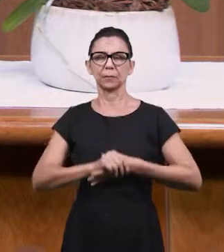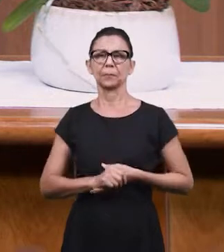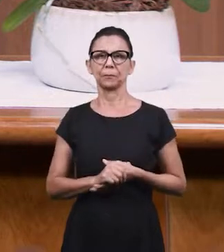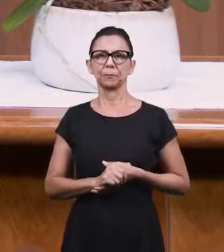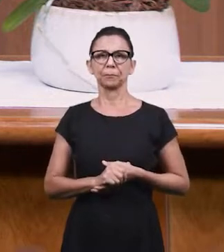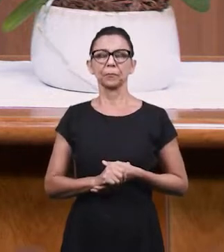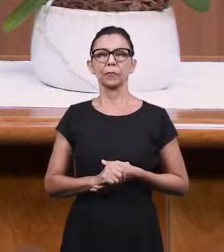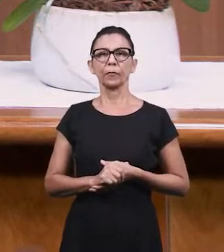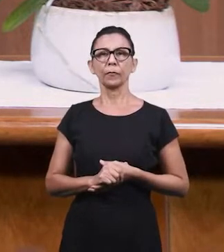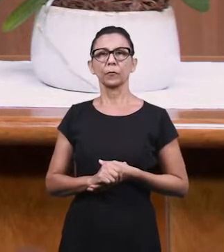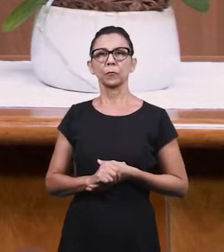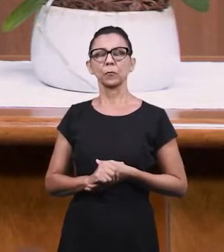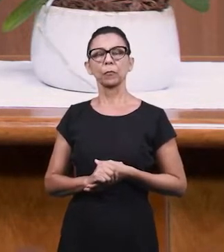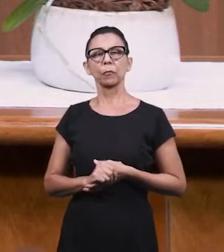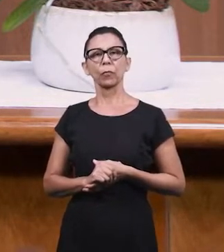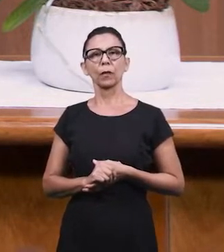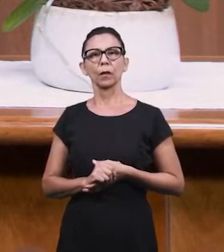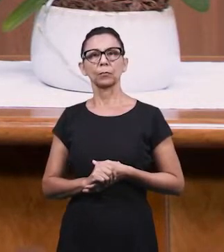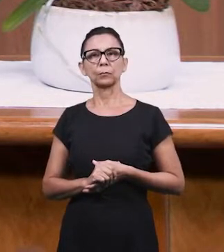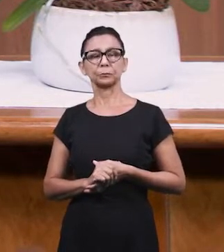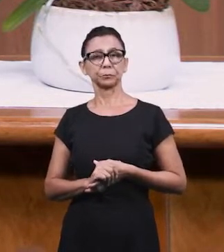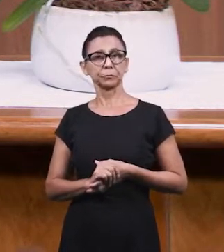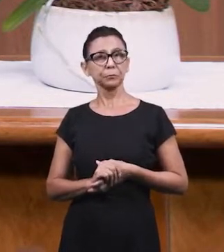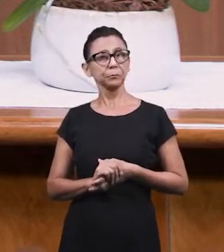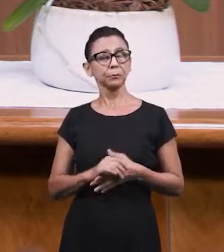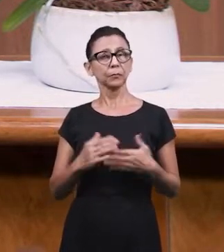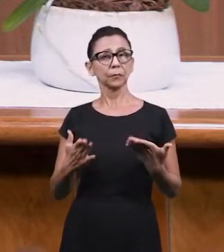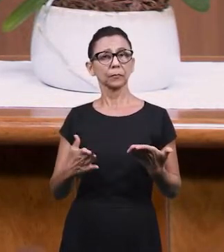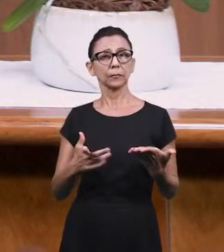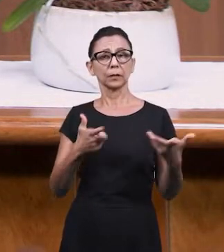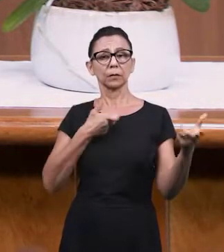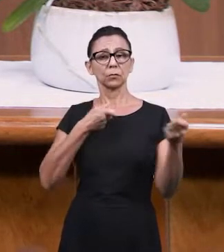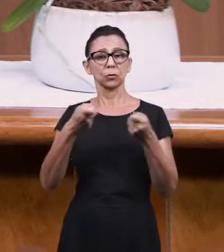pour que la tête